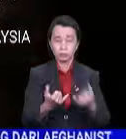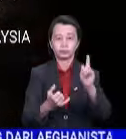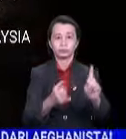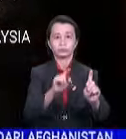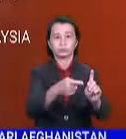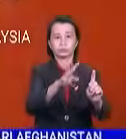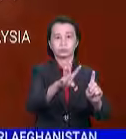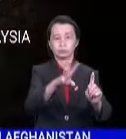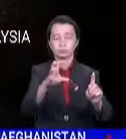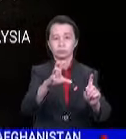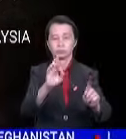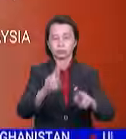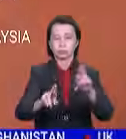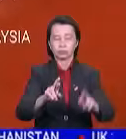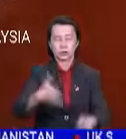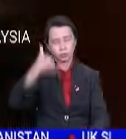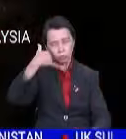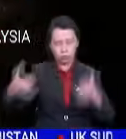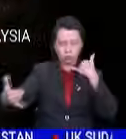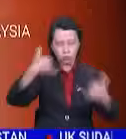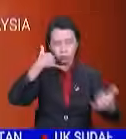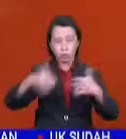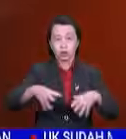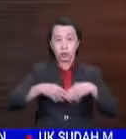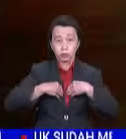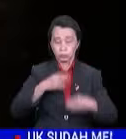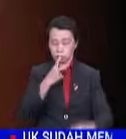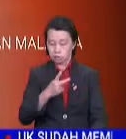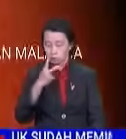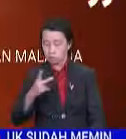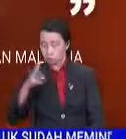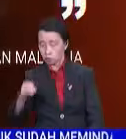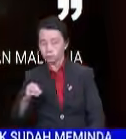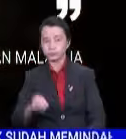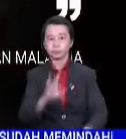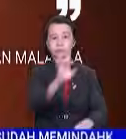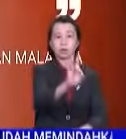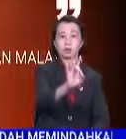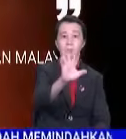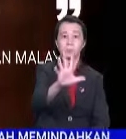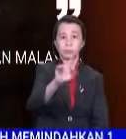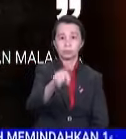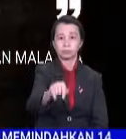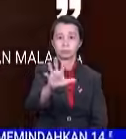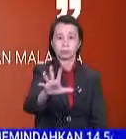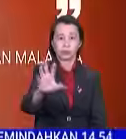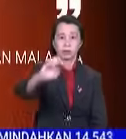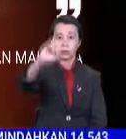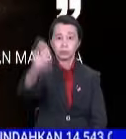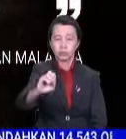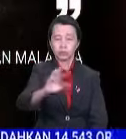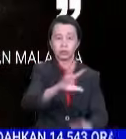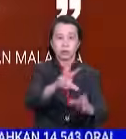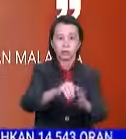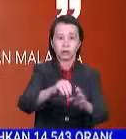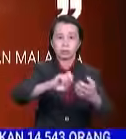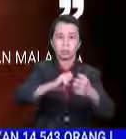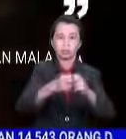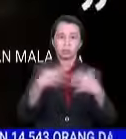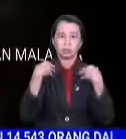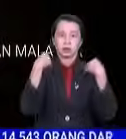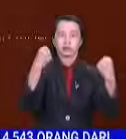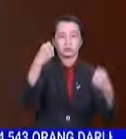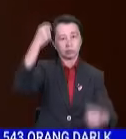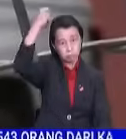145.000 panggilan bantuan Psychosocial diterima gm80 50-500 membabitkan isu